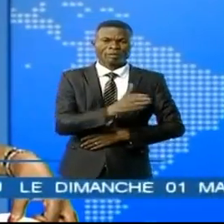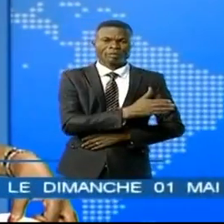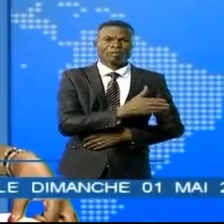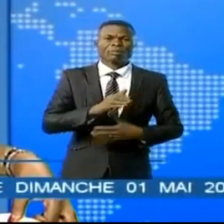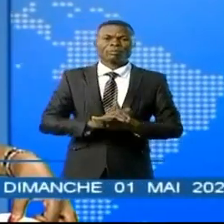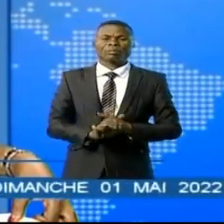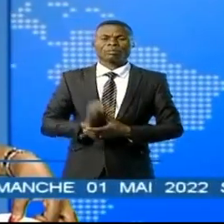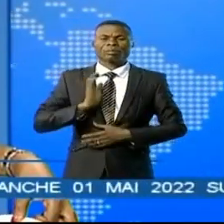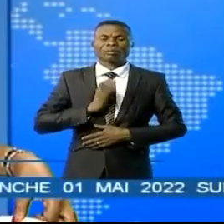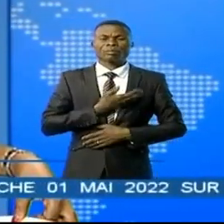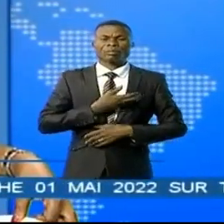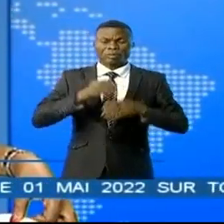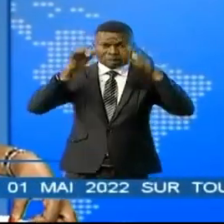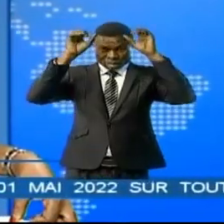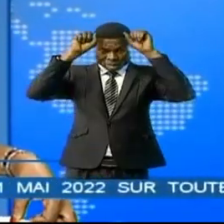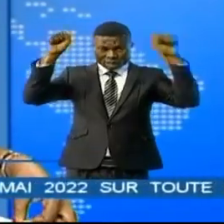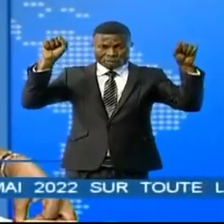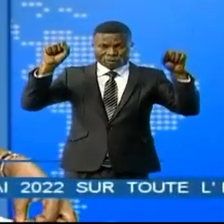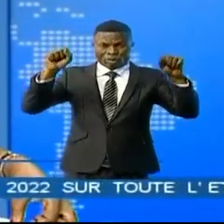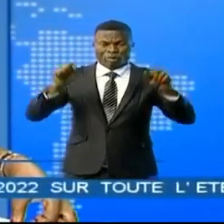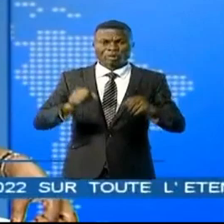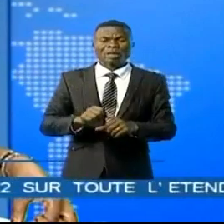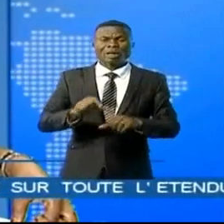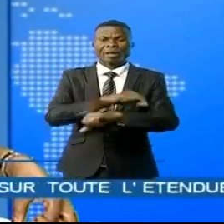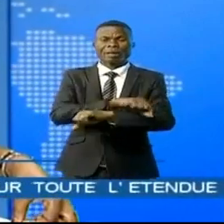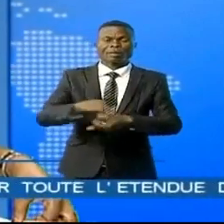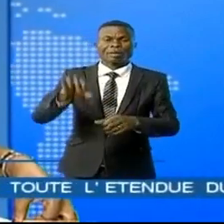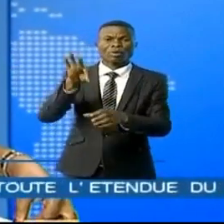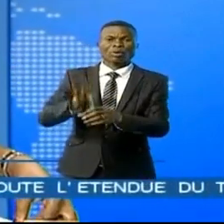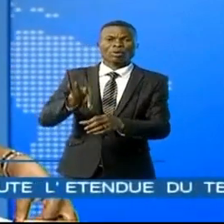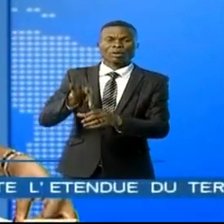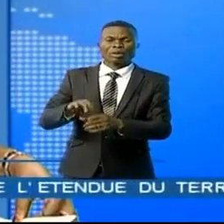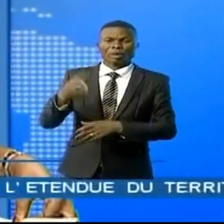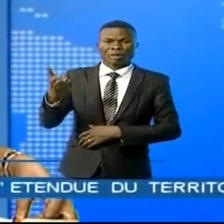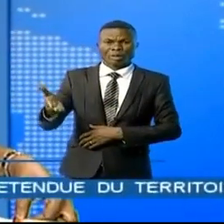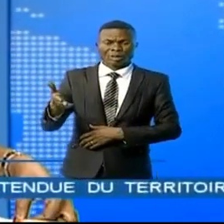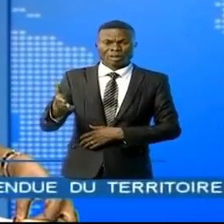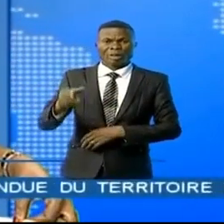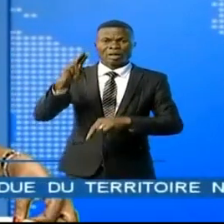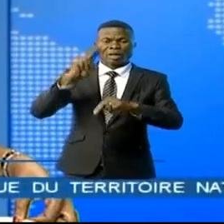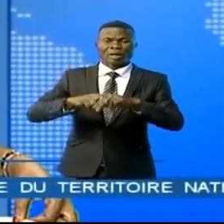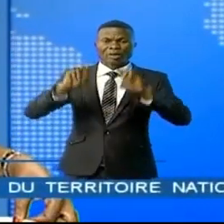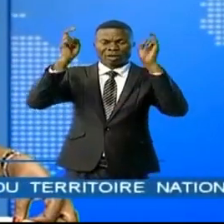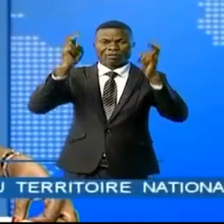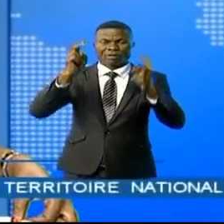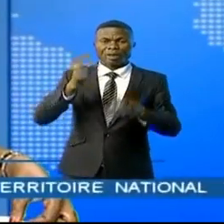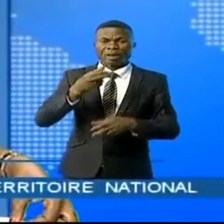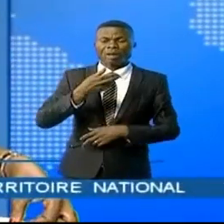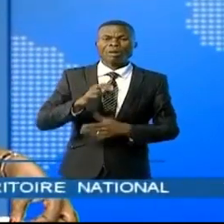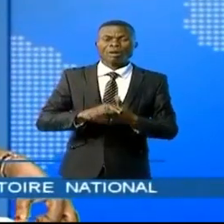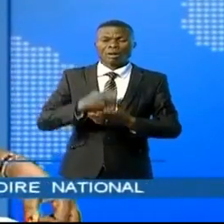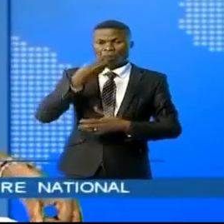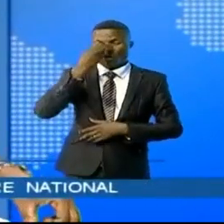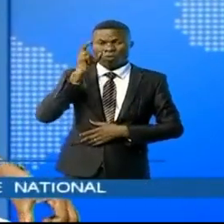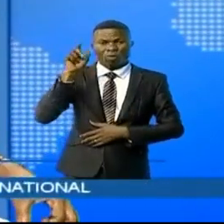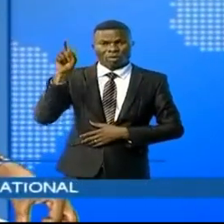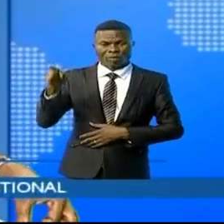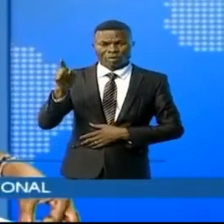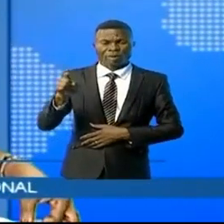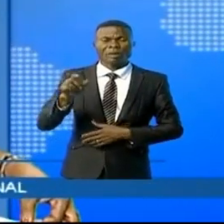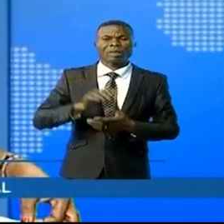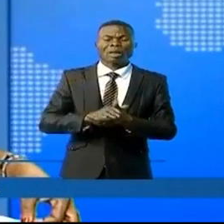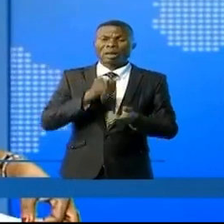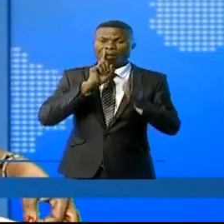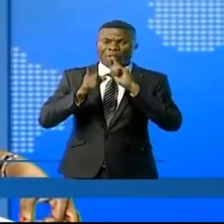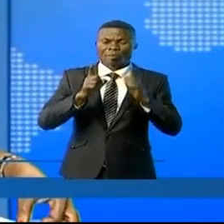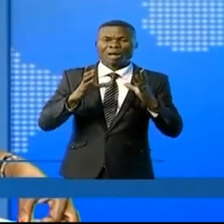Le président de la centrale électorale de la RDC est à Bukavu, dans le sud Kivu. Il a